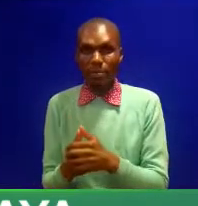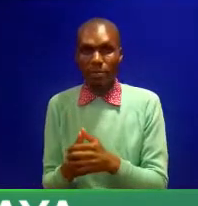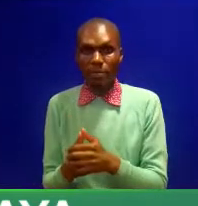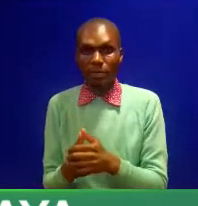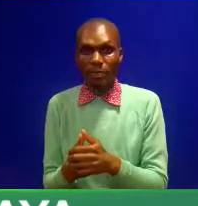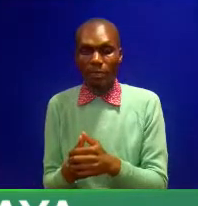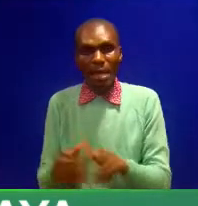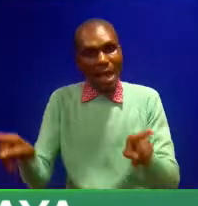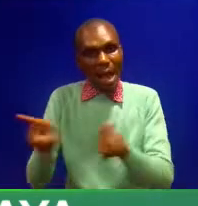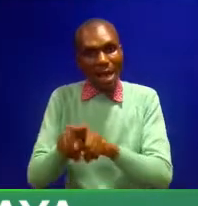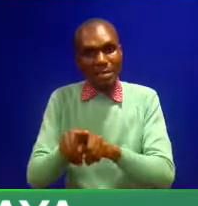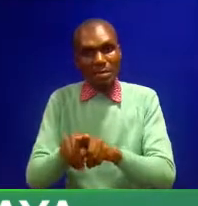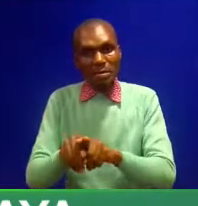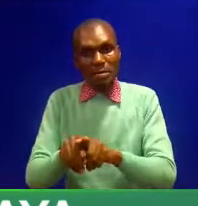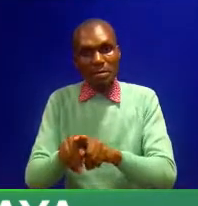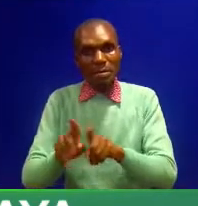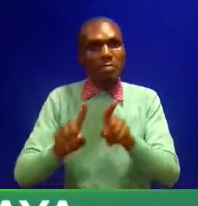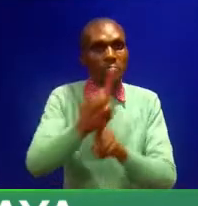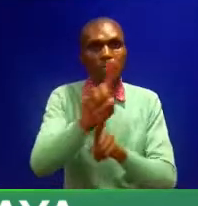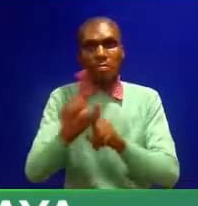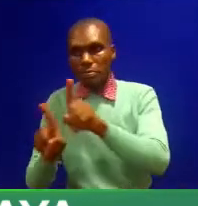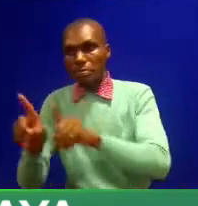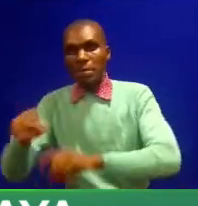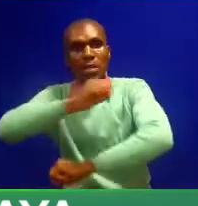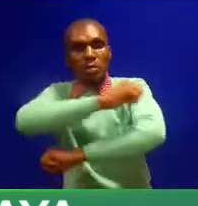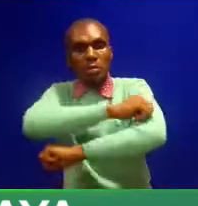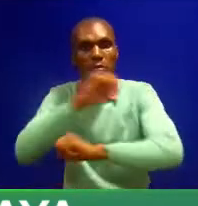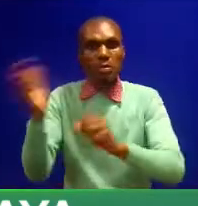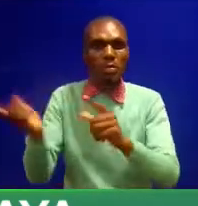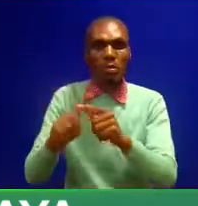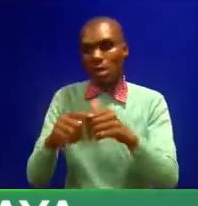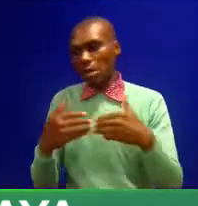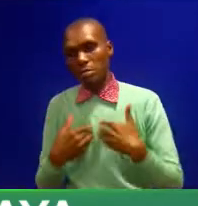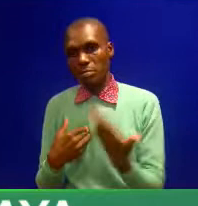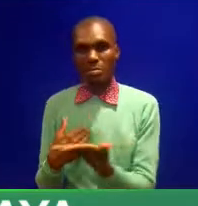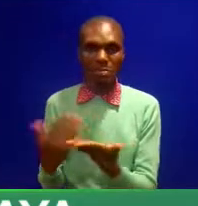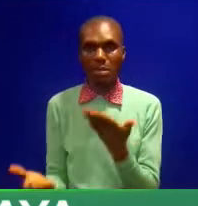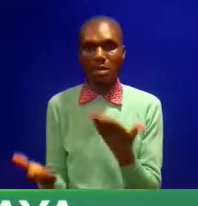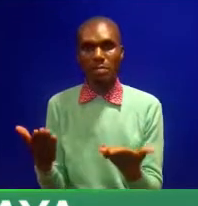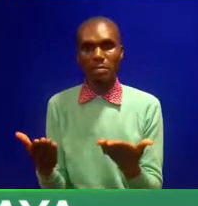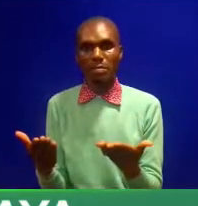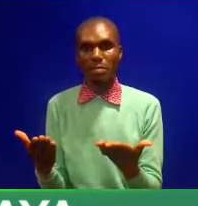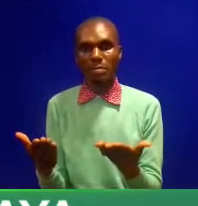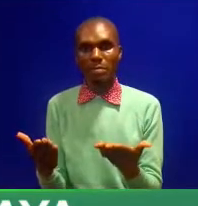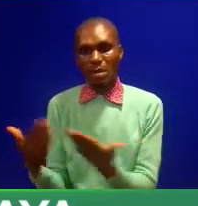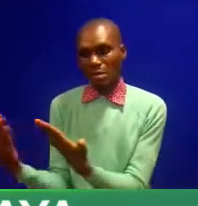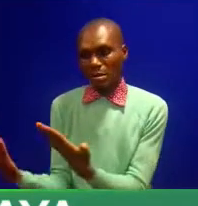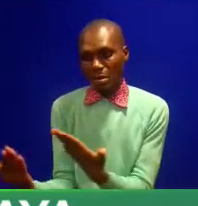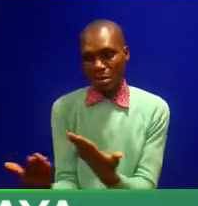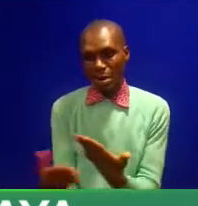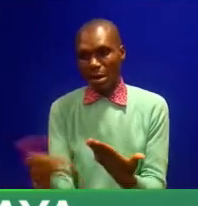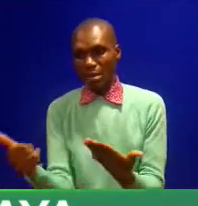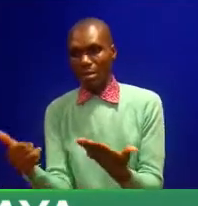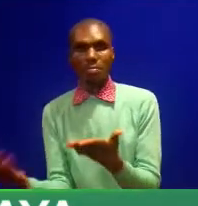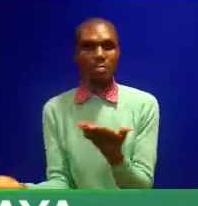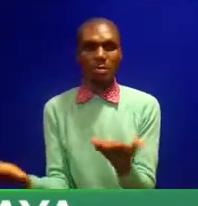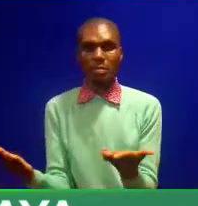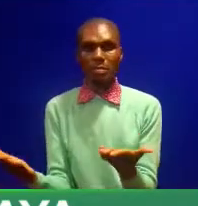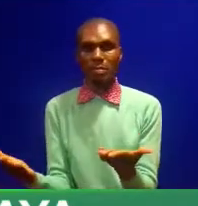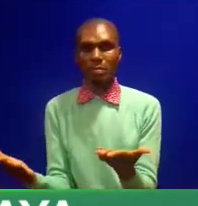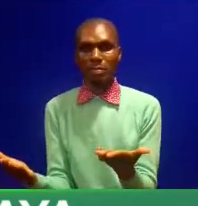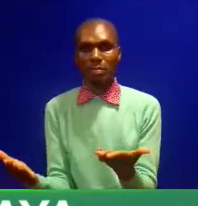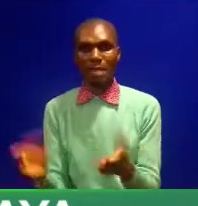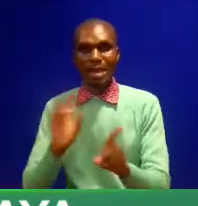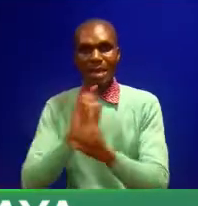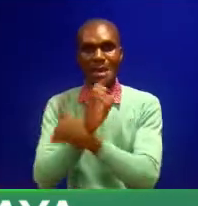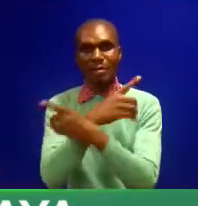mano ekelwa ko na school niyo konyora bari ne bana abana bandi bari